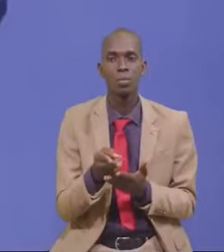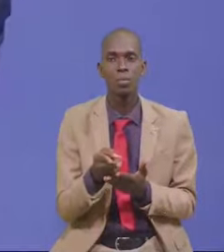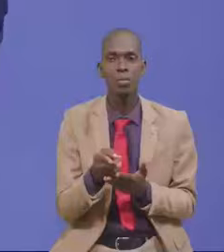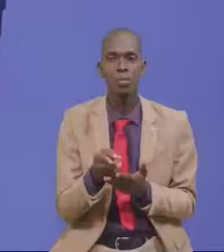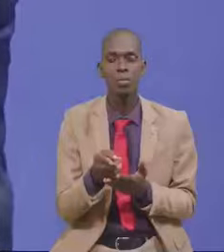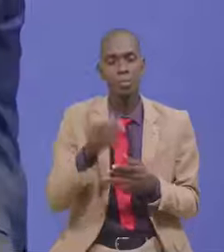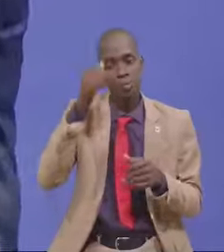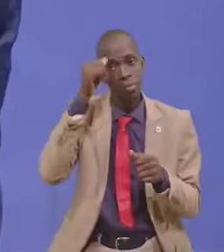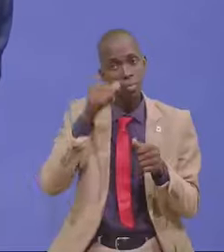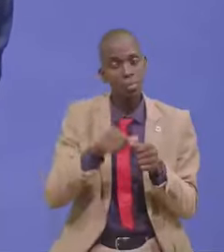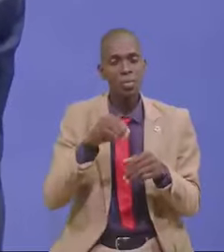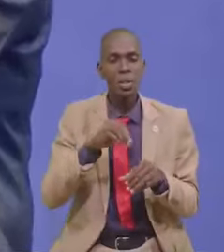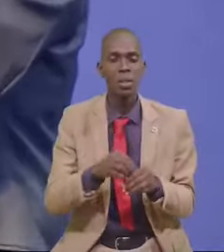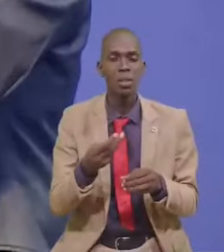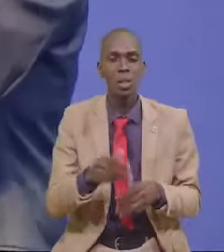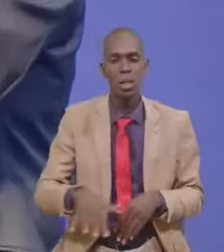Rappelez-vous en Égypte.